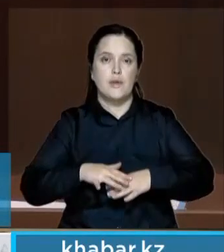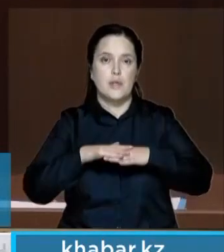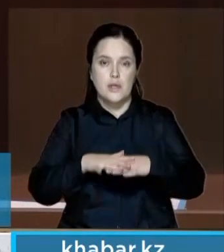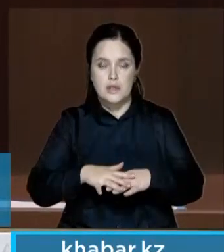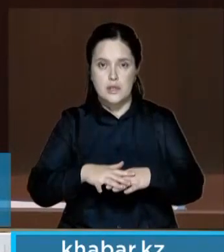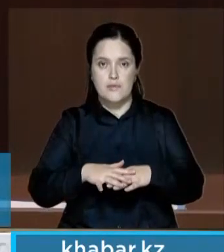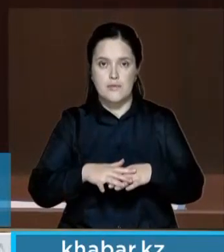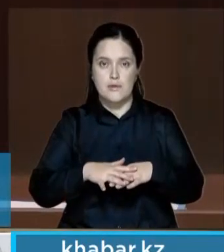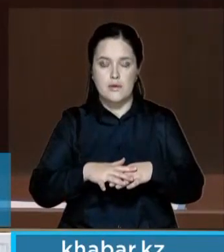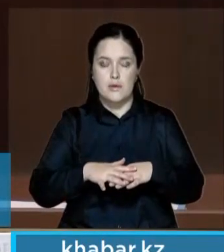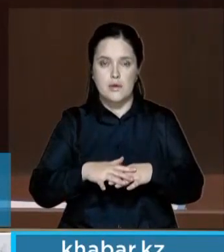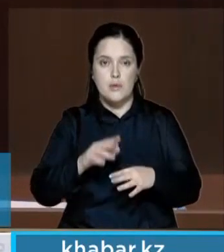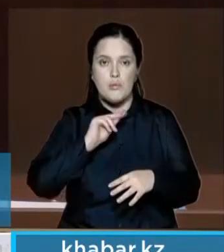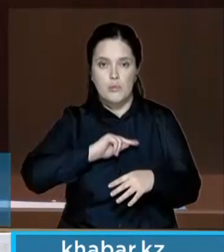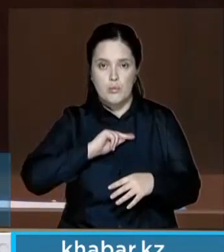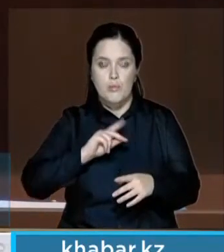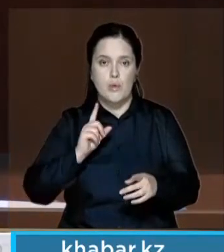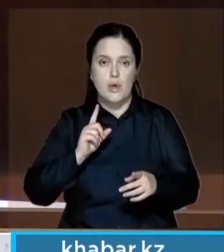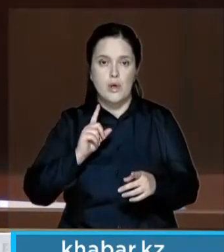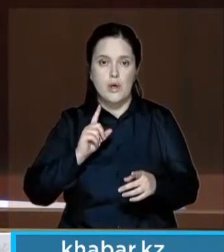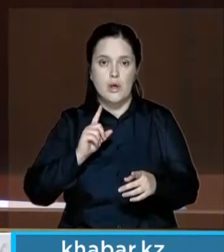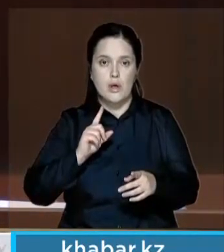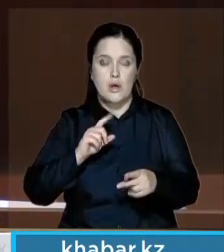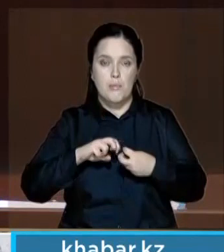Давайте в этом направлении поработаем. И действительно серьезная